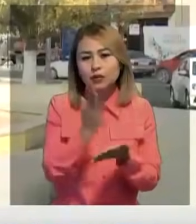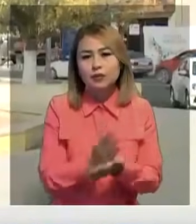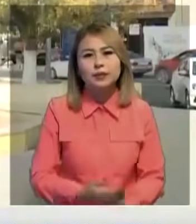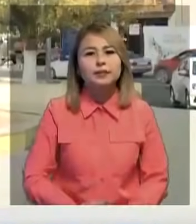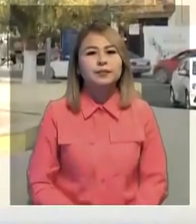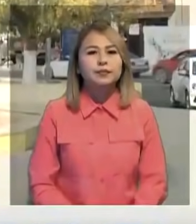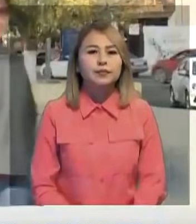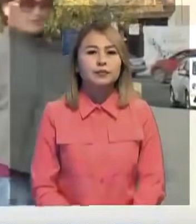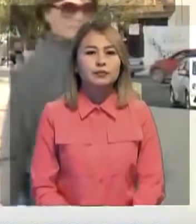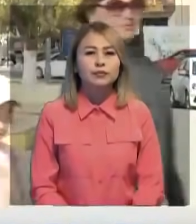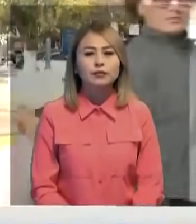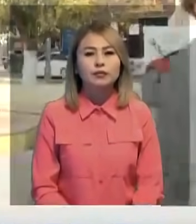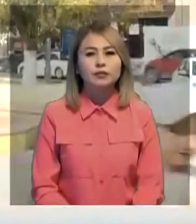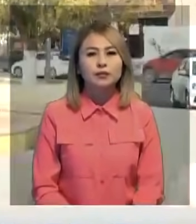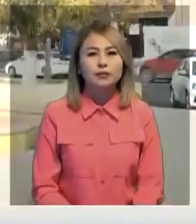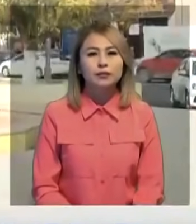ашуға мүмкіндік береді.